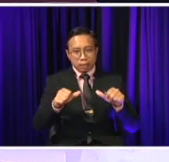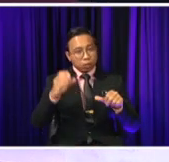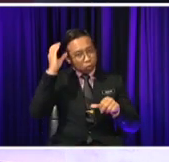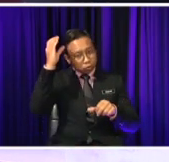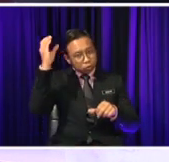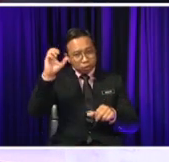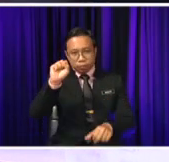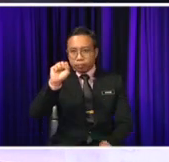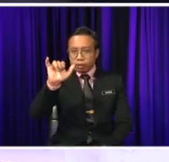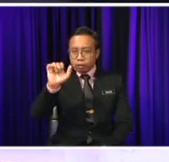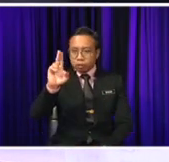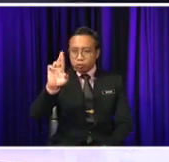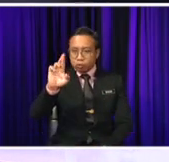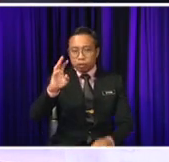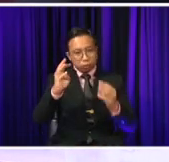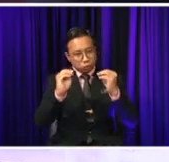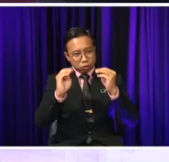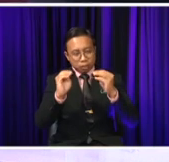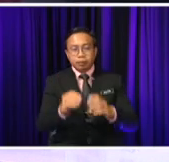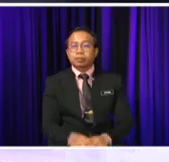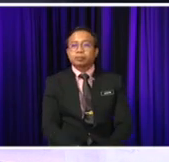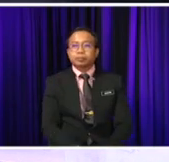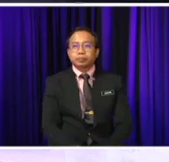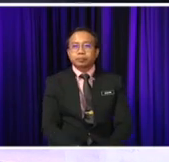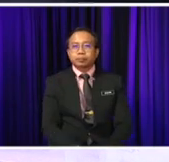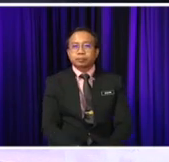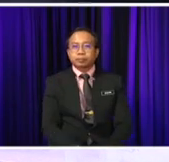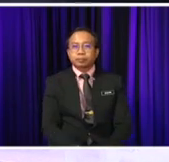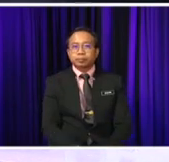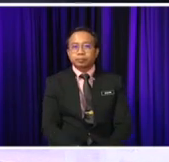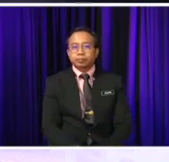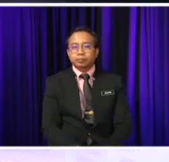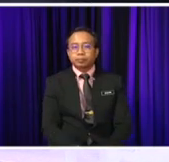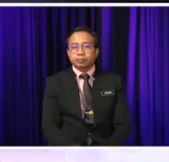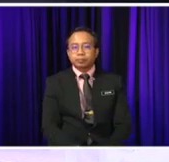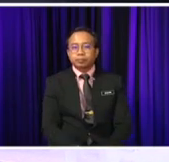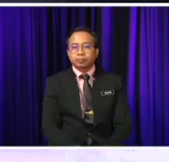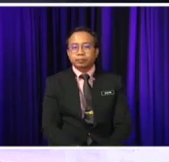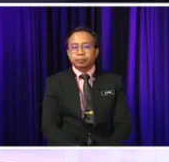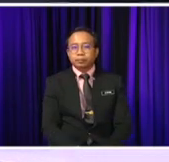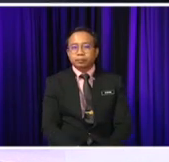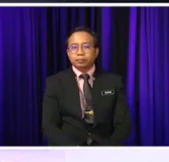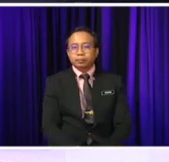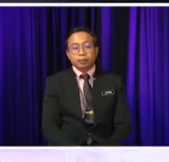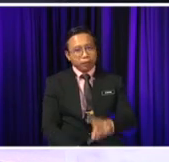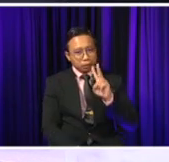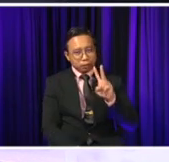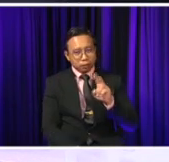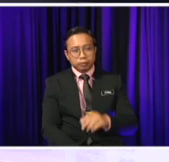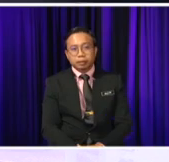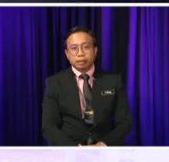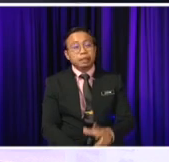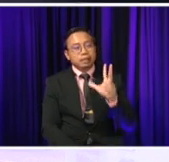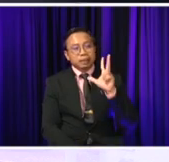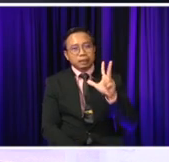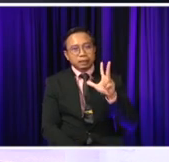yang mau suara teruskan itu tak tahu lagi kita tengok nanti jawabannya betul baik ini yang kedua dan